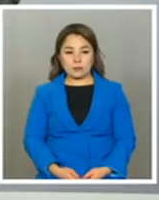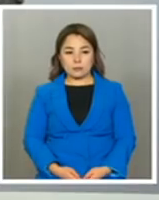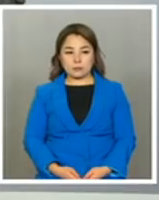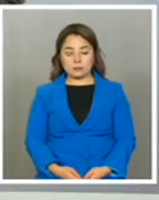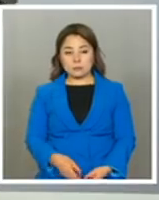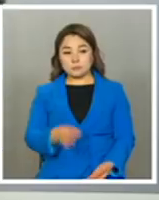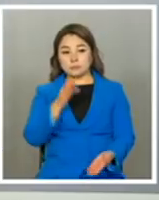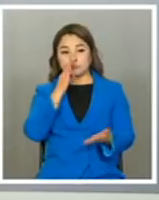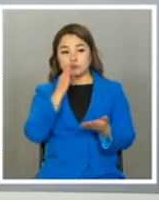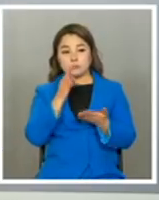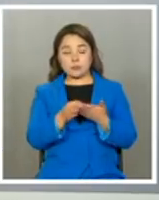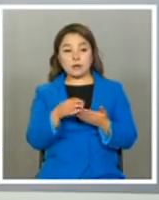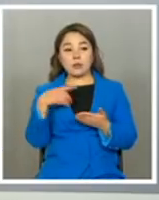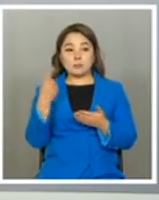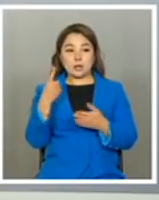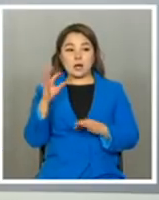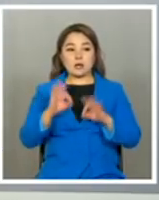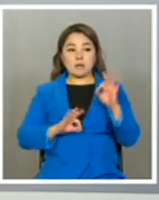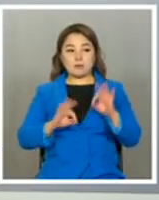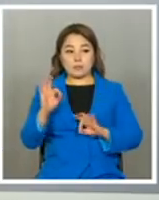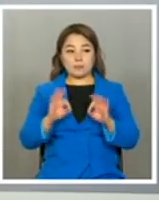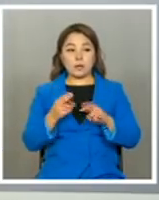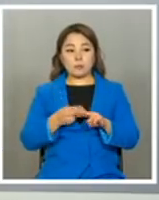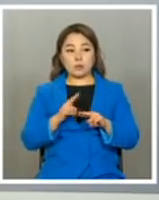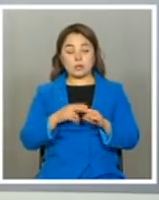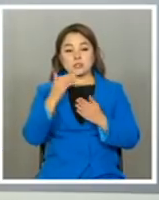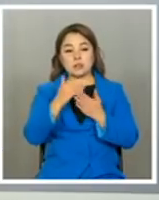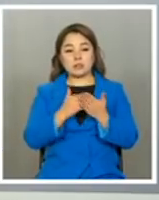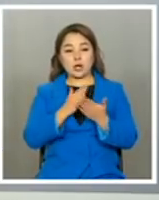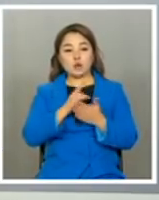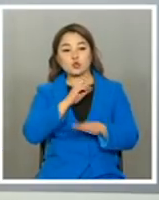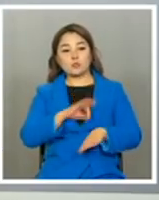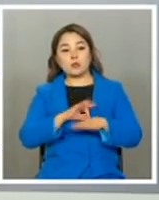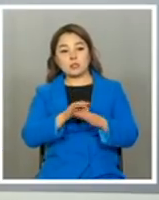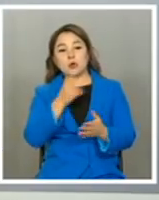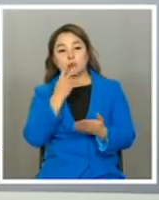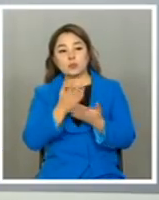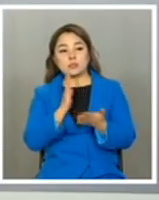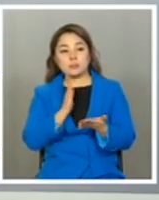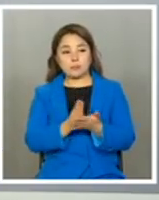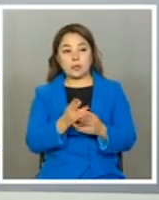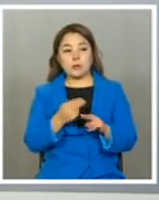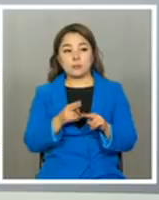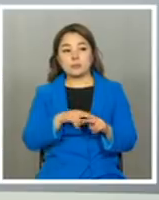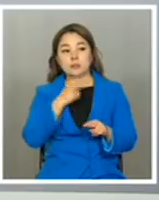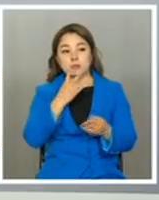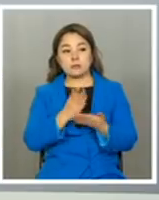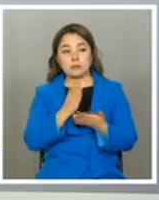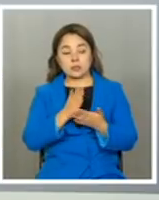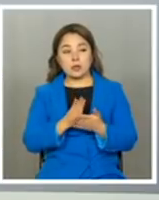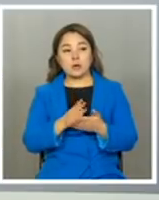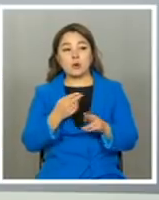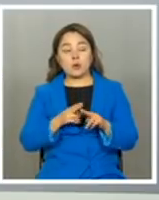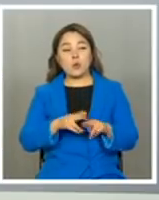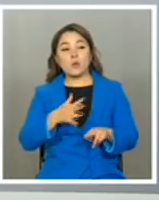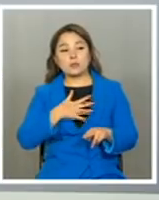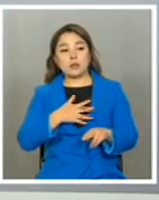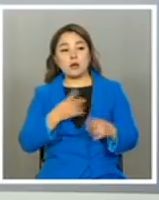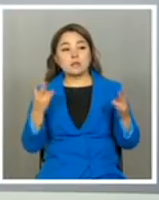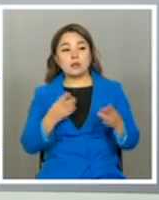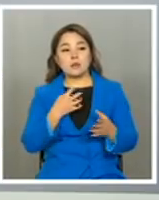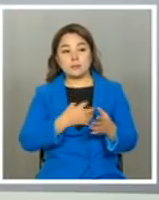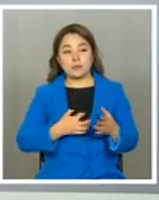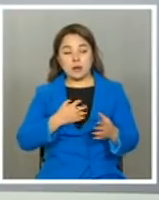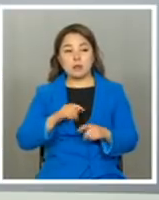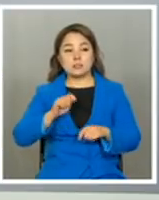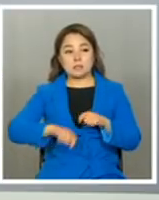Жауабы. Бірінші график, ол статикалық жұмысты көрсетіп тұр. Байқасаңыздар, оттегінің қажеттілігі